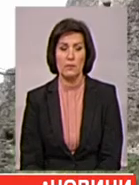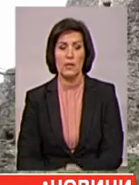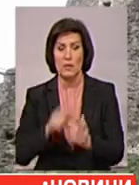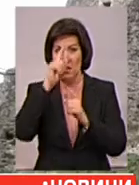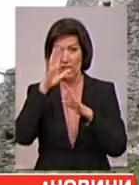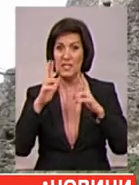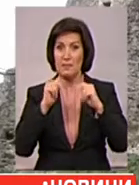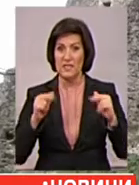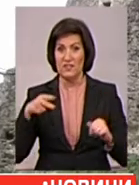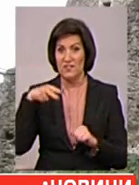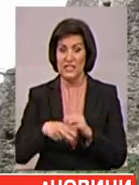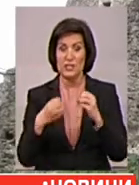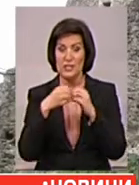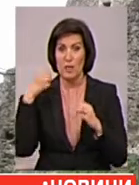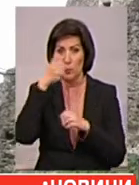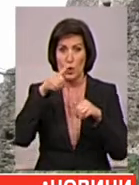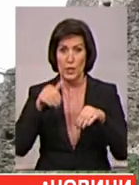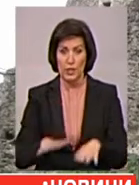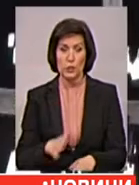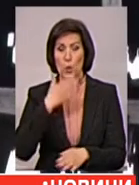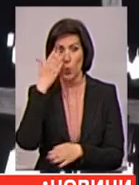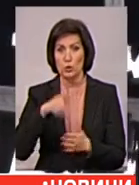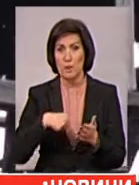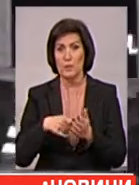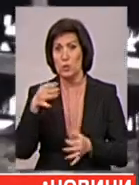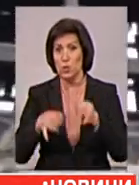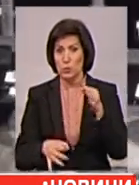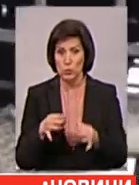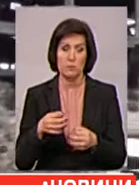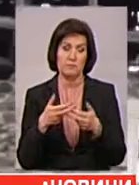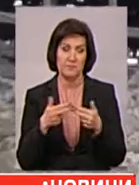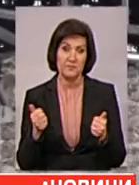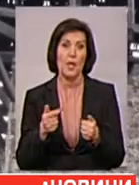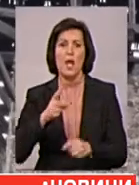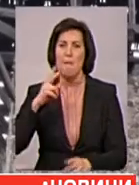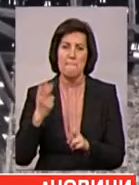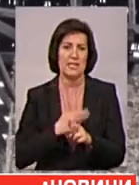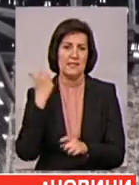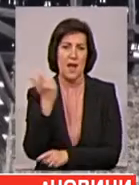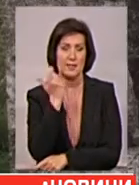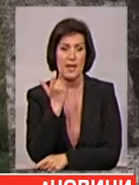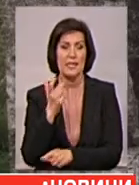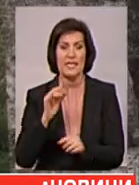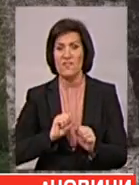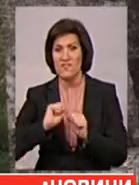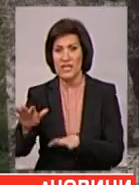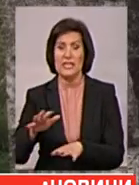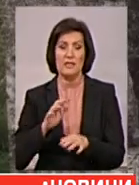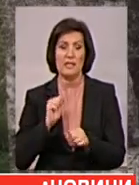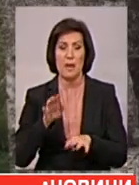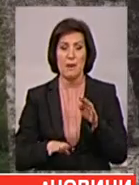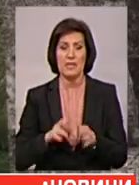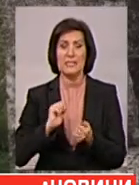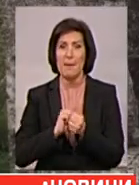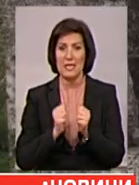Відомий замок у 2010 році рішенням Ужгородського міськрайонного суду визначений безхазяйним майном і відданий на баланс Кам'яницької сільської